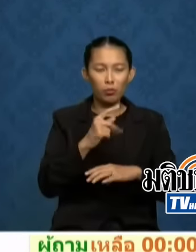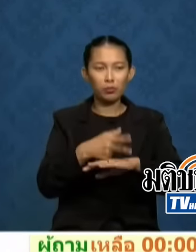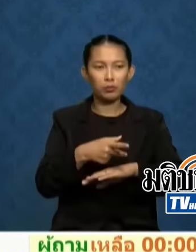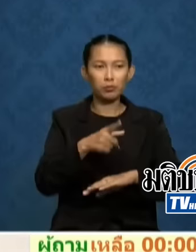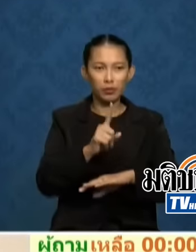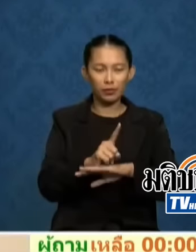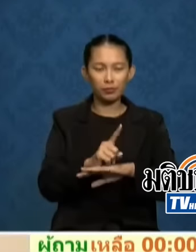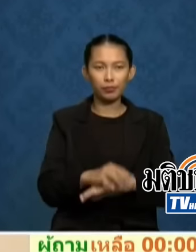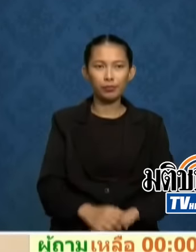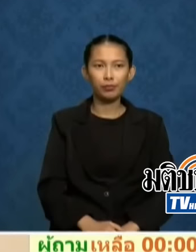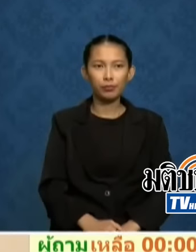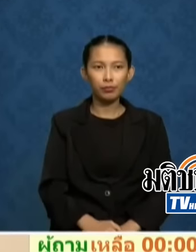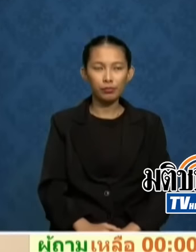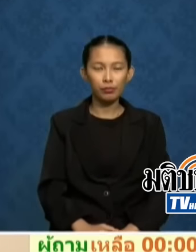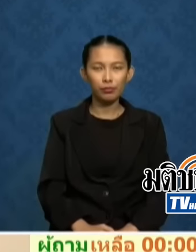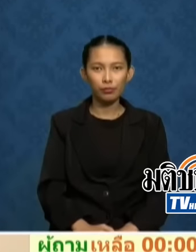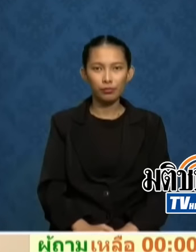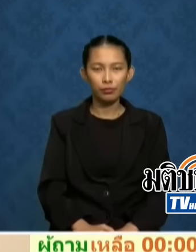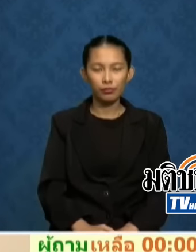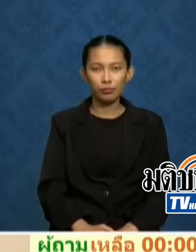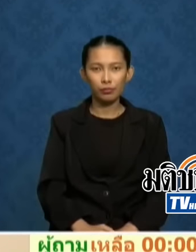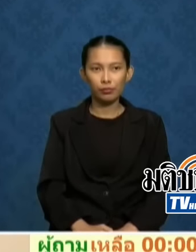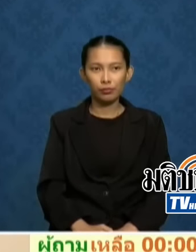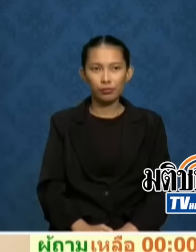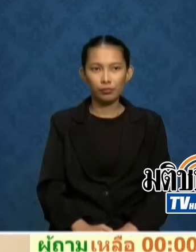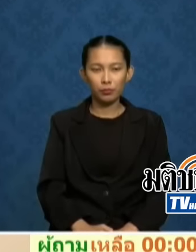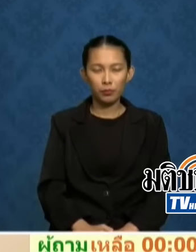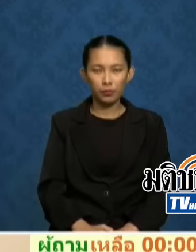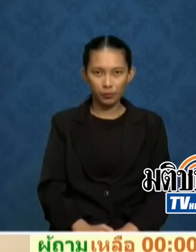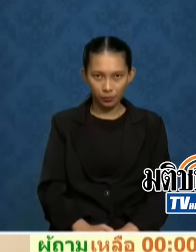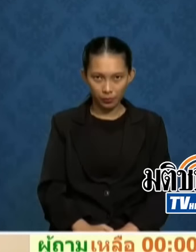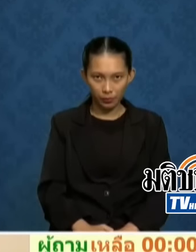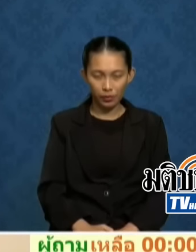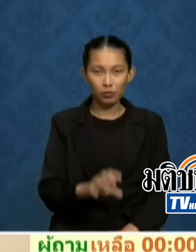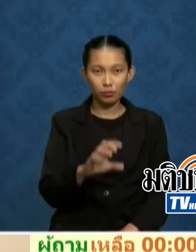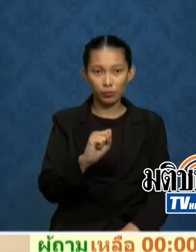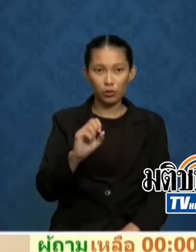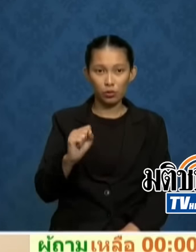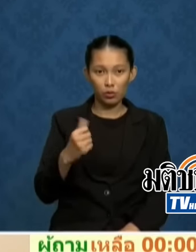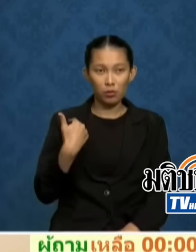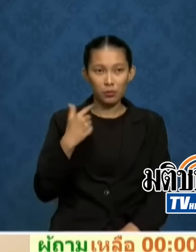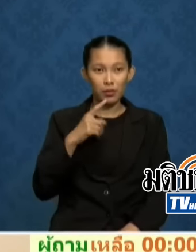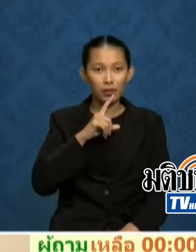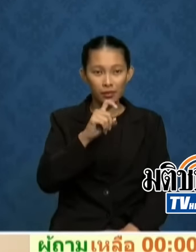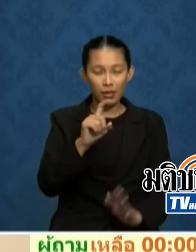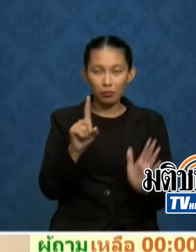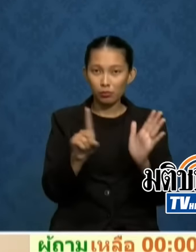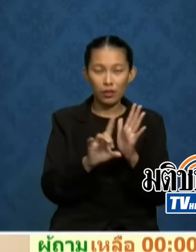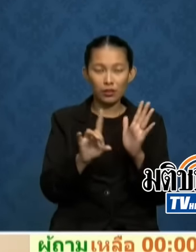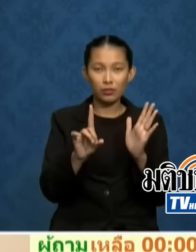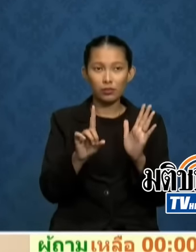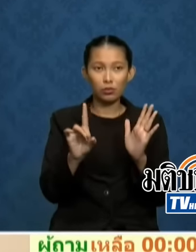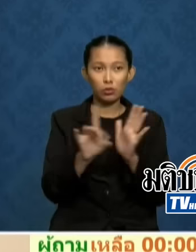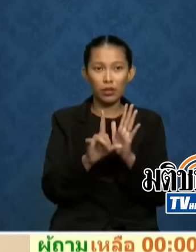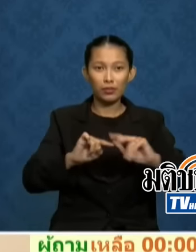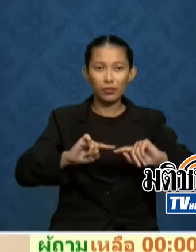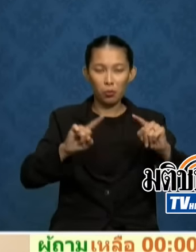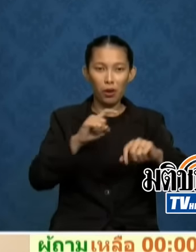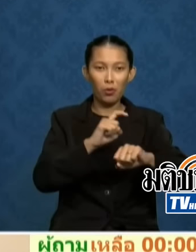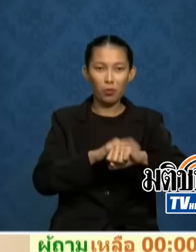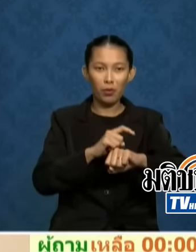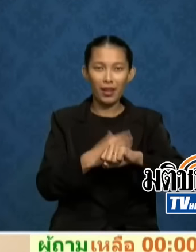ะครับ ครับคุณพัทรพงศ์มีสิทธิ์ถามได้อีกครั้งเป็นครั้งสุดท้ายแต่ท่านมีเว